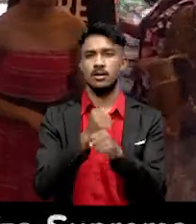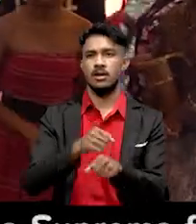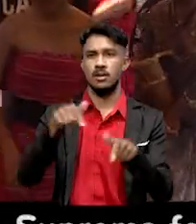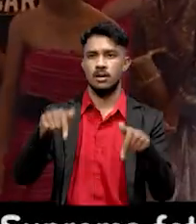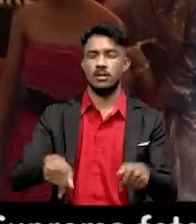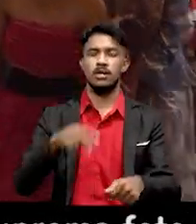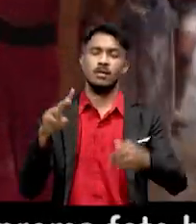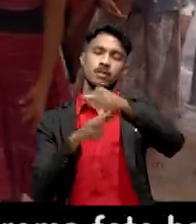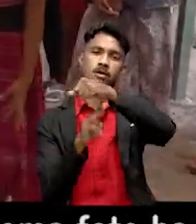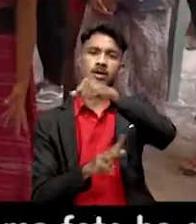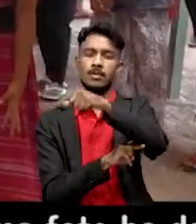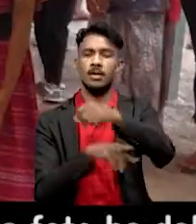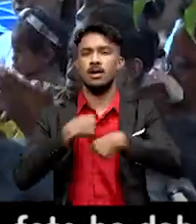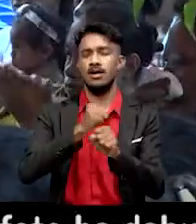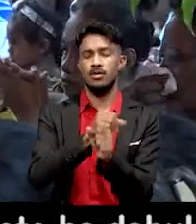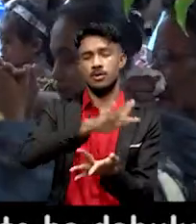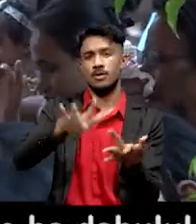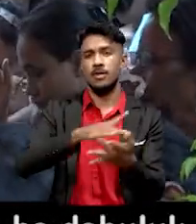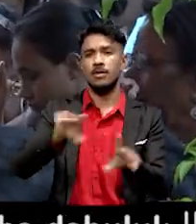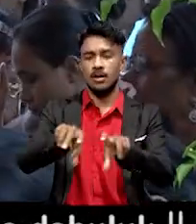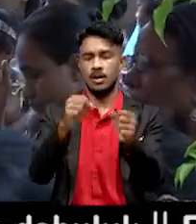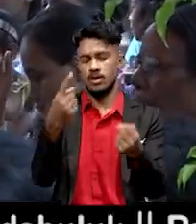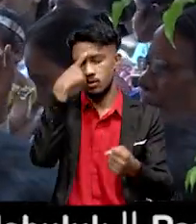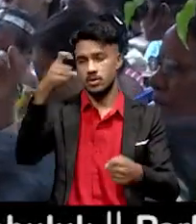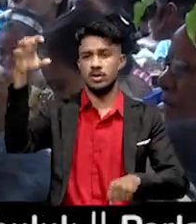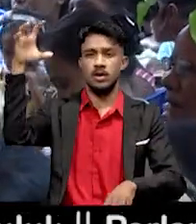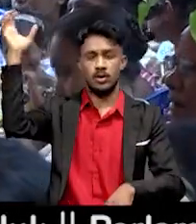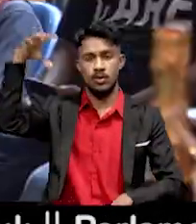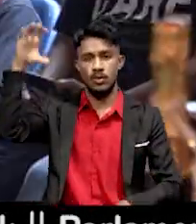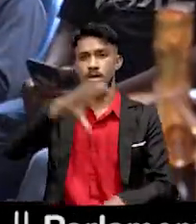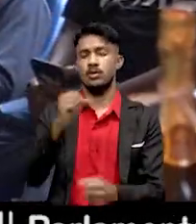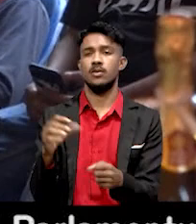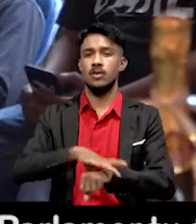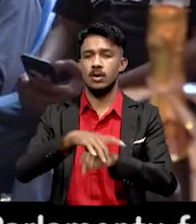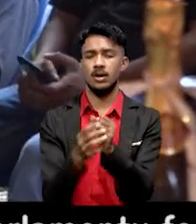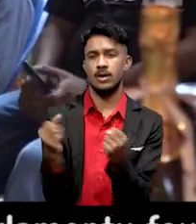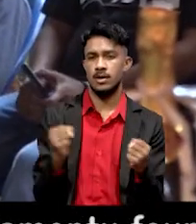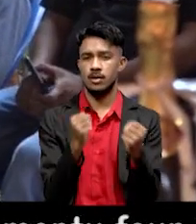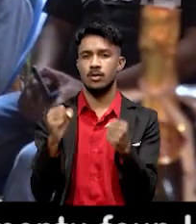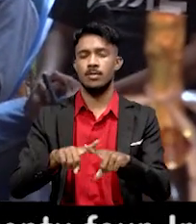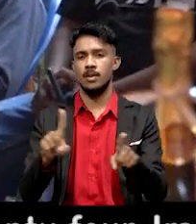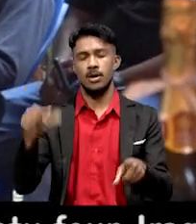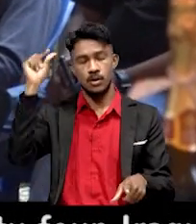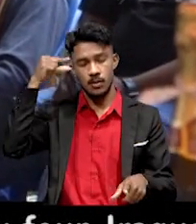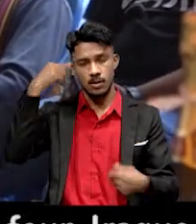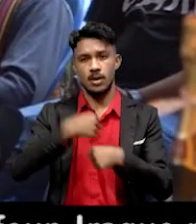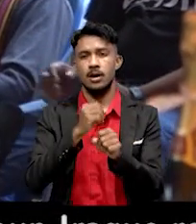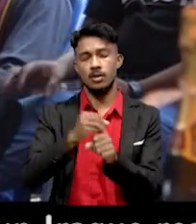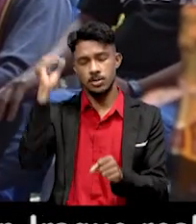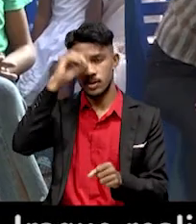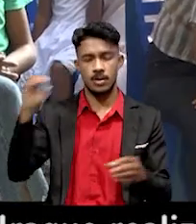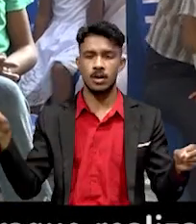sira utiliza hori halo movimento hetan strago susi udang no rainak doko. Maske parte governo halo ono observasang maibe la halo asaung hori